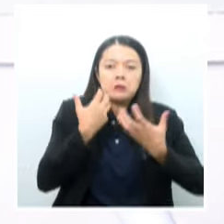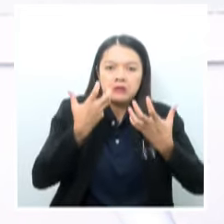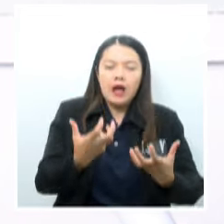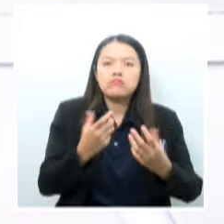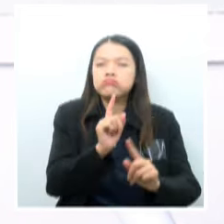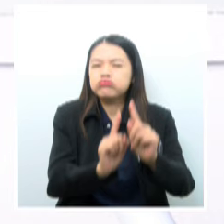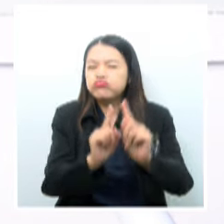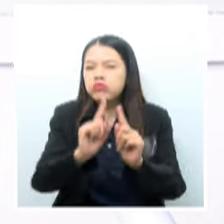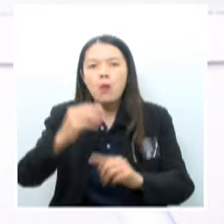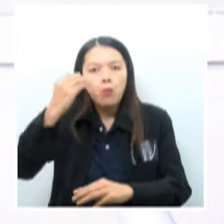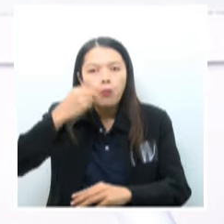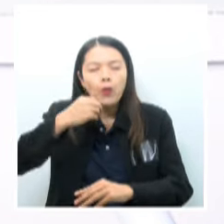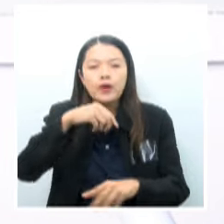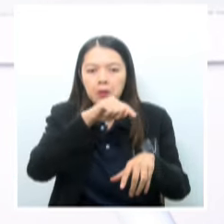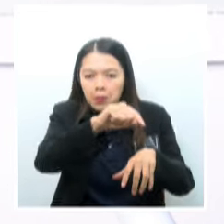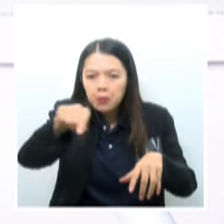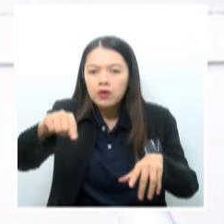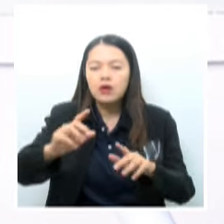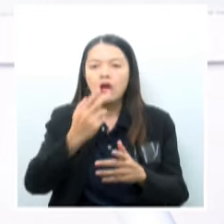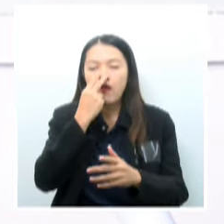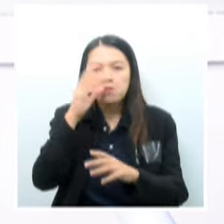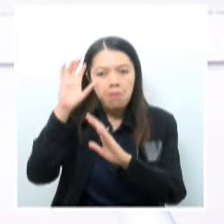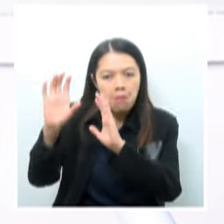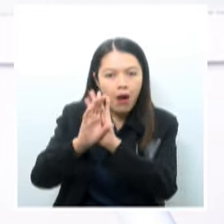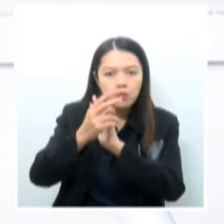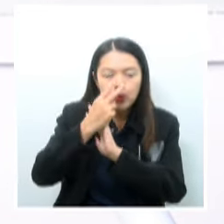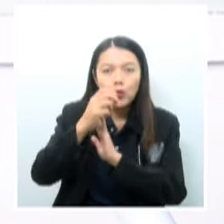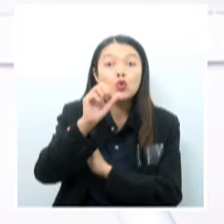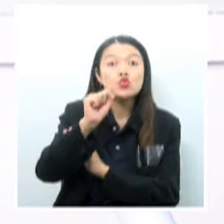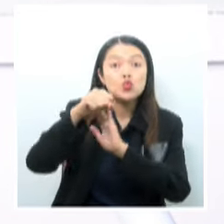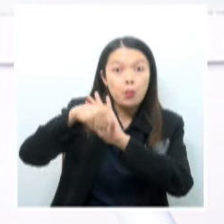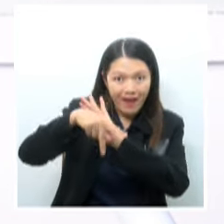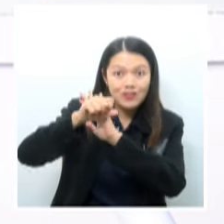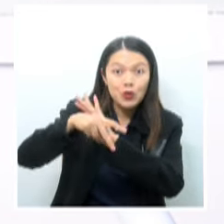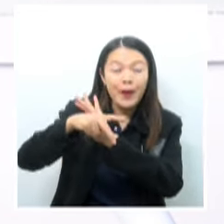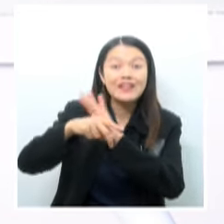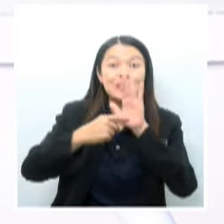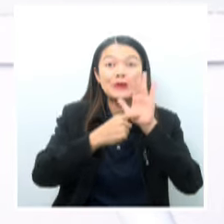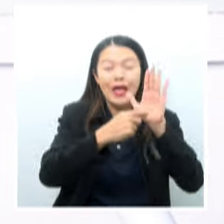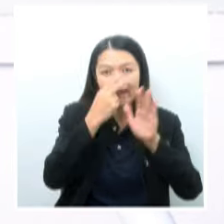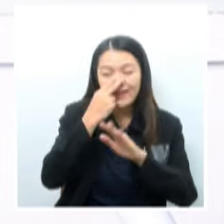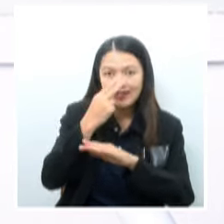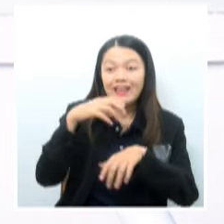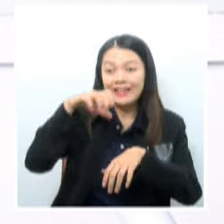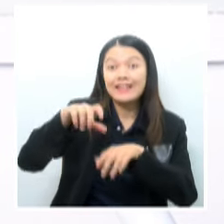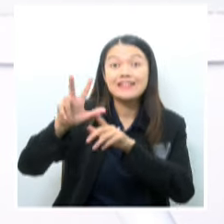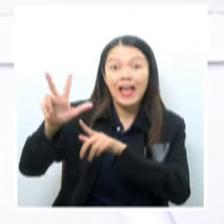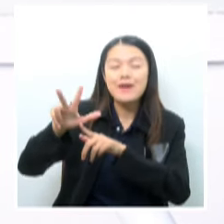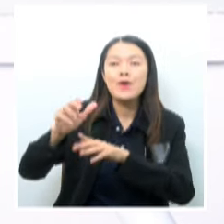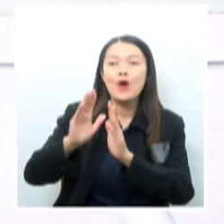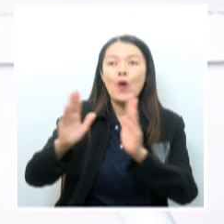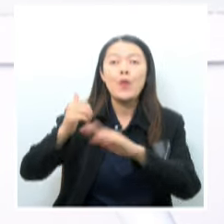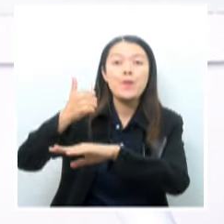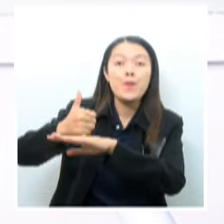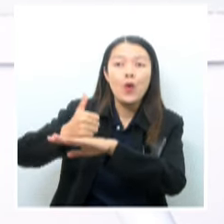ประเมินตามบริบทของพื้นที่นะคะโดยเราได้เห็นภาพโมเดลของสุพรรณบุรีนะคะสุพรรณบุรี3ไปแล้วก็ต้องขอบคุณท่านผอ.อำนา